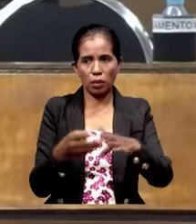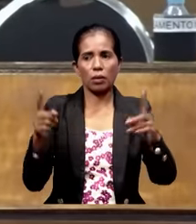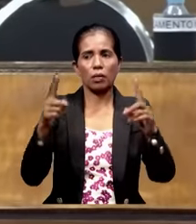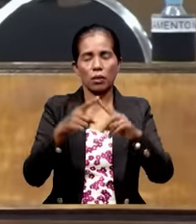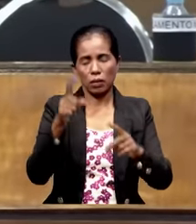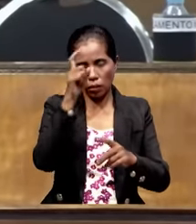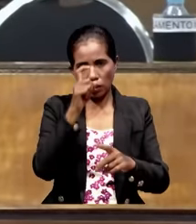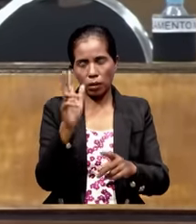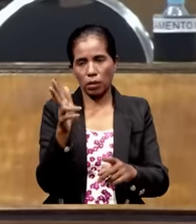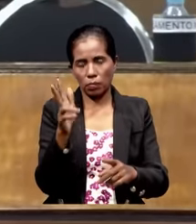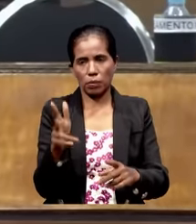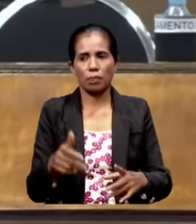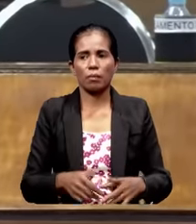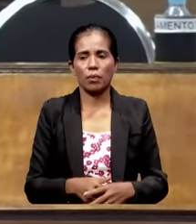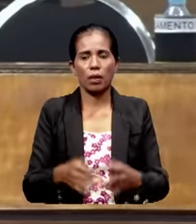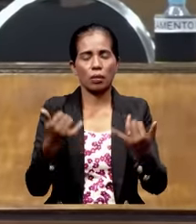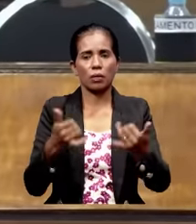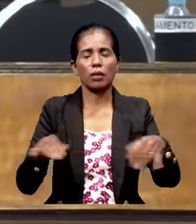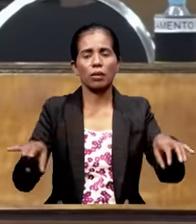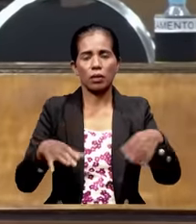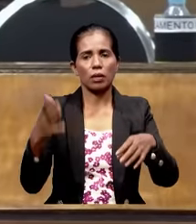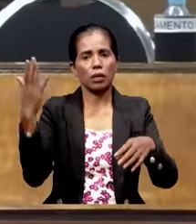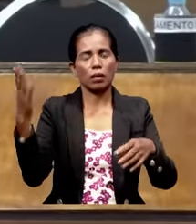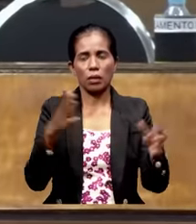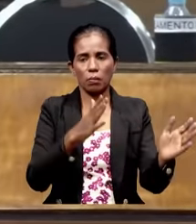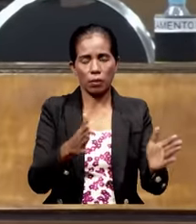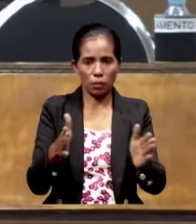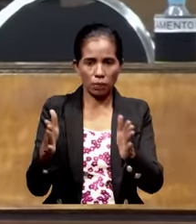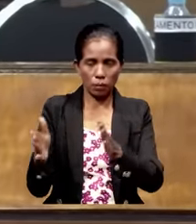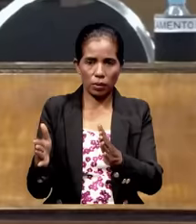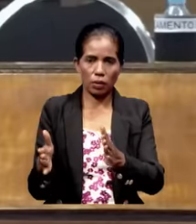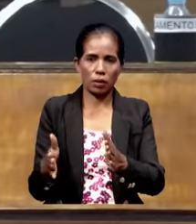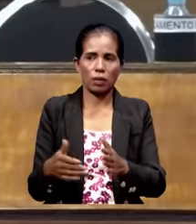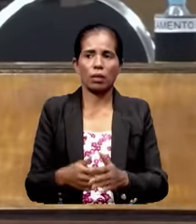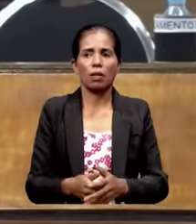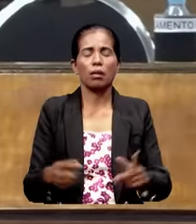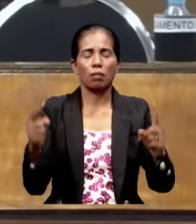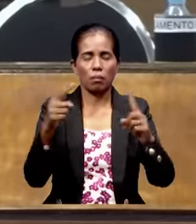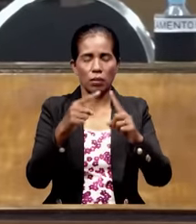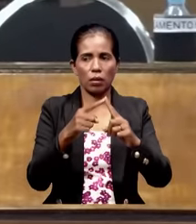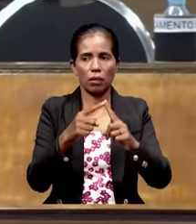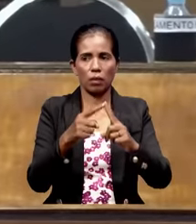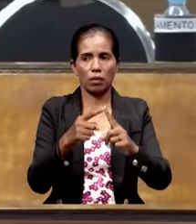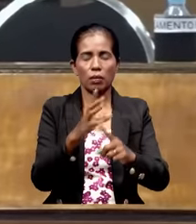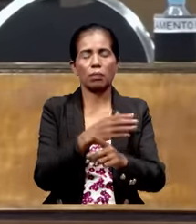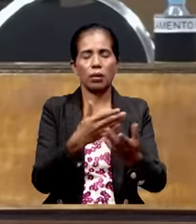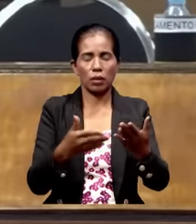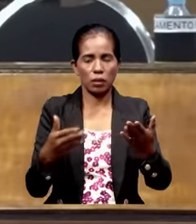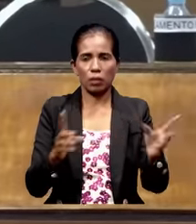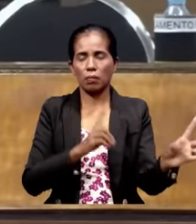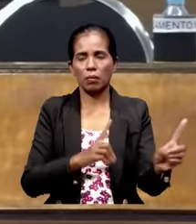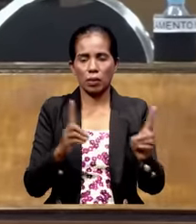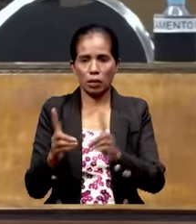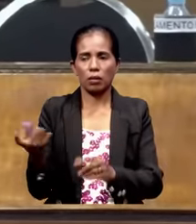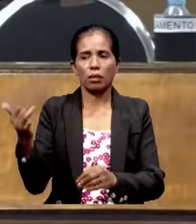30 italanos maka agora da servicio hela ho di preparalo preparação ba nenia manual de implementação sira